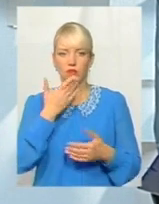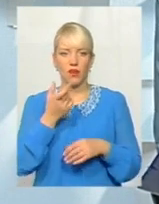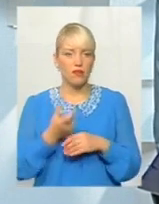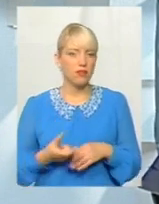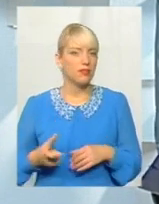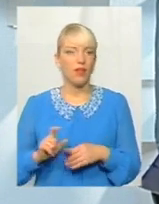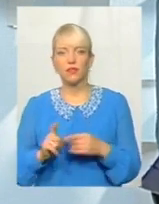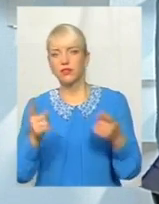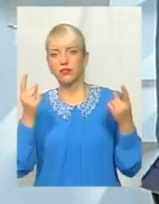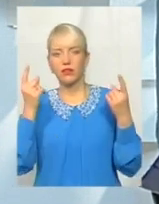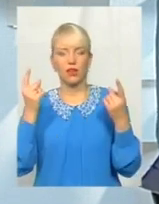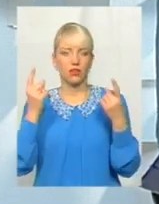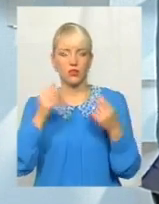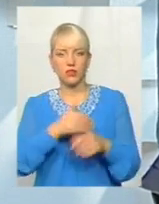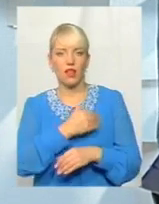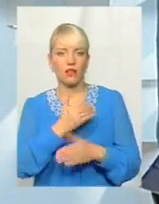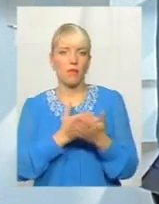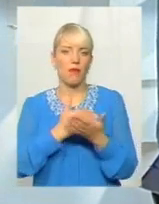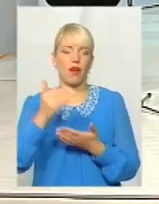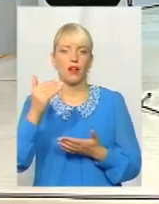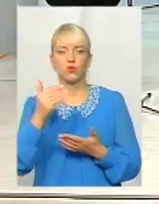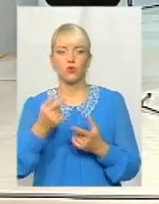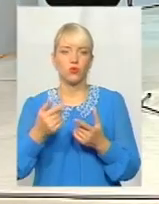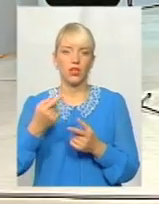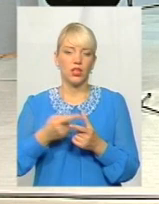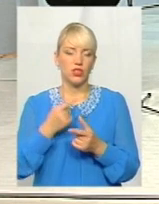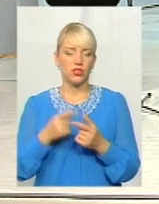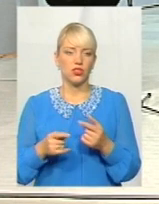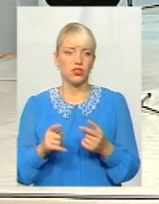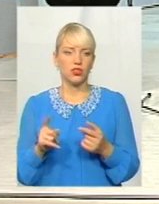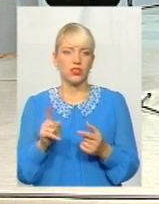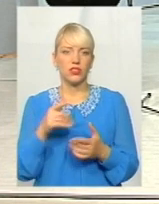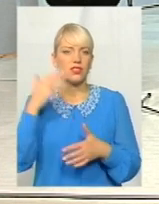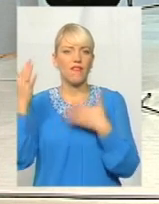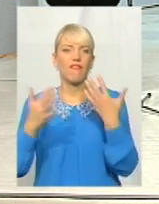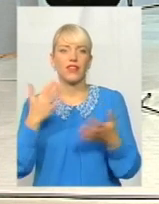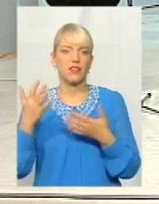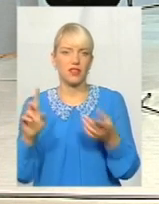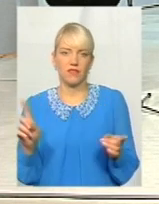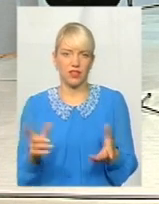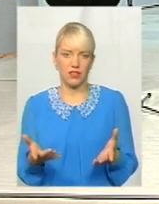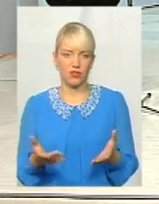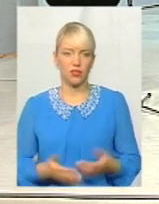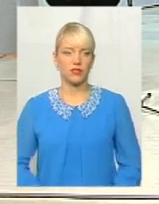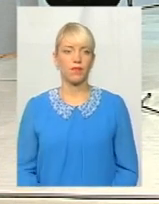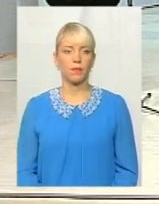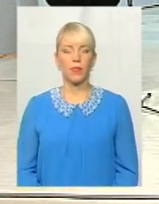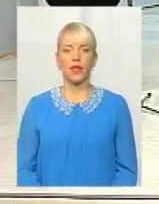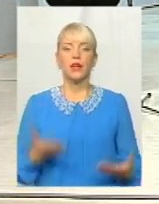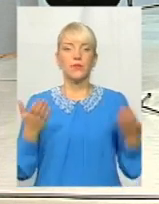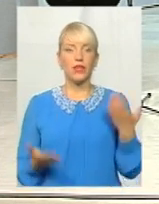якихось температур або ж вітрів, які перевертають машини. Так, ну власне, якщо ми не